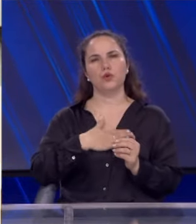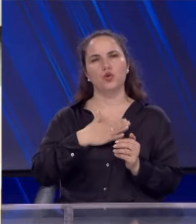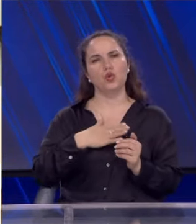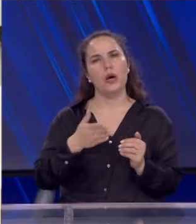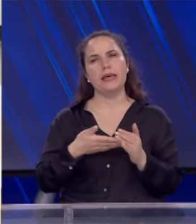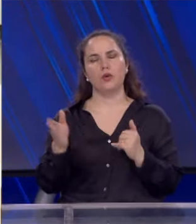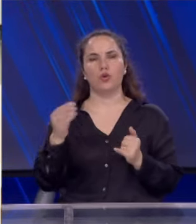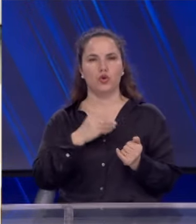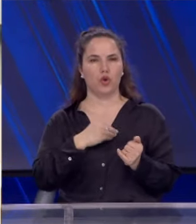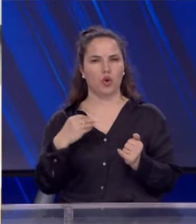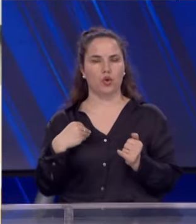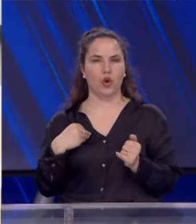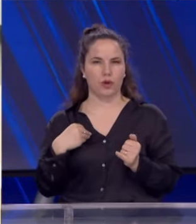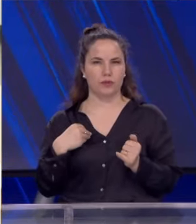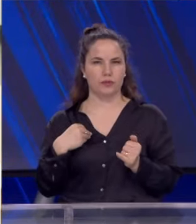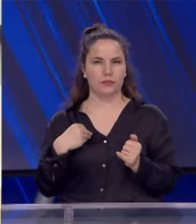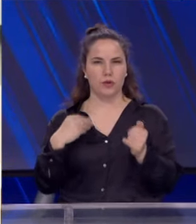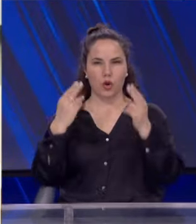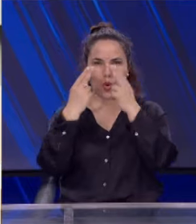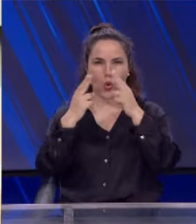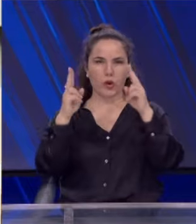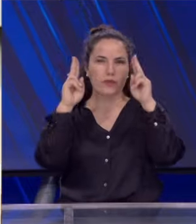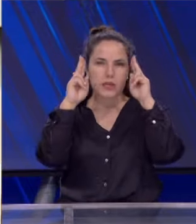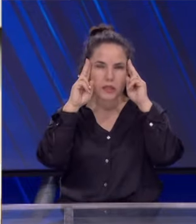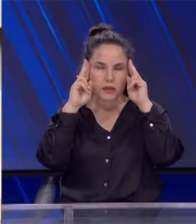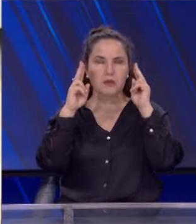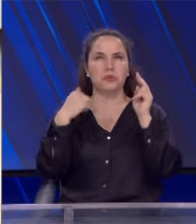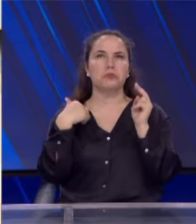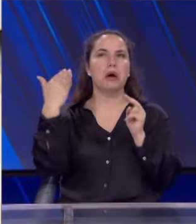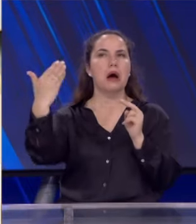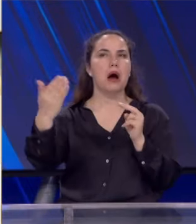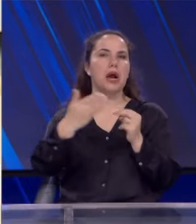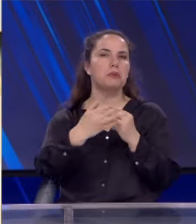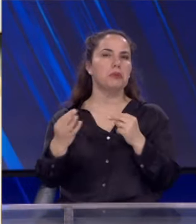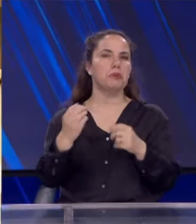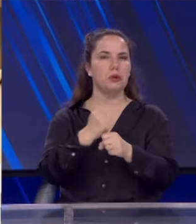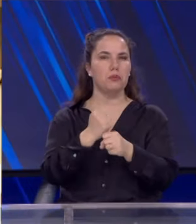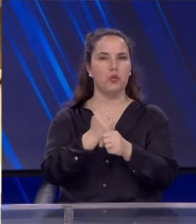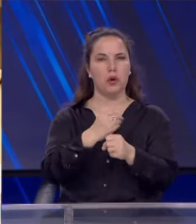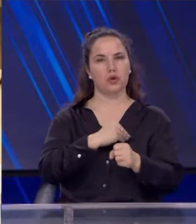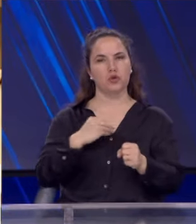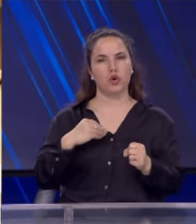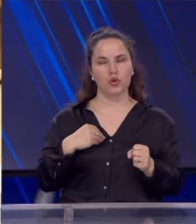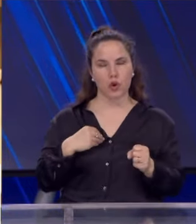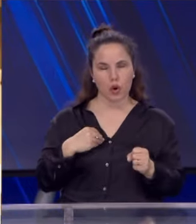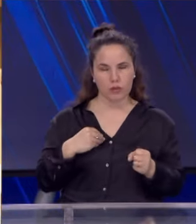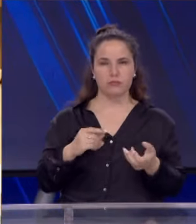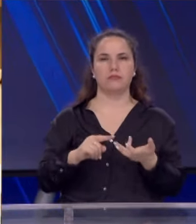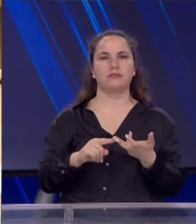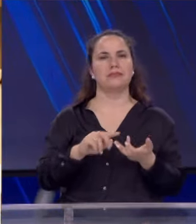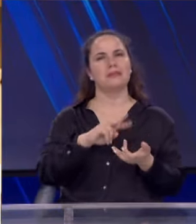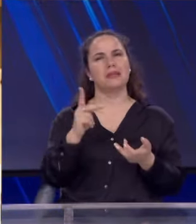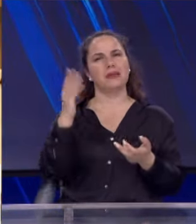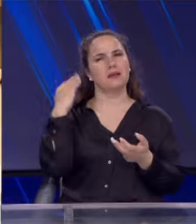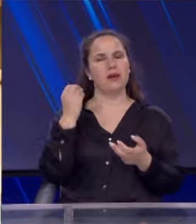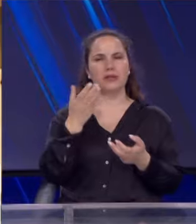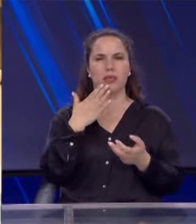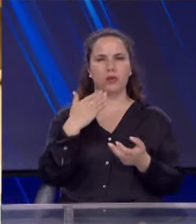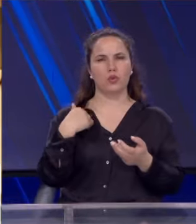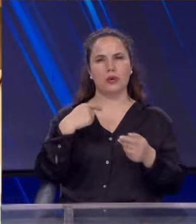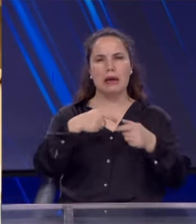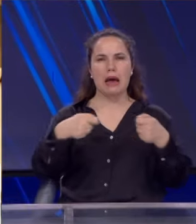mjekësia, për shkak se është një ndër profesionet që unë e shoh veten më shumë ti në të ardhmen. Dua të vazhdoj degën e arkitekturës, sepse që e vogël